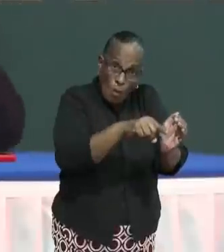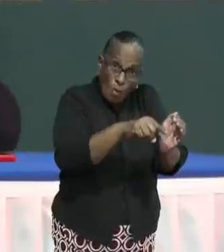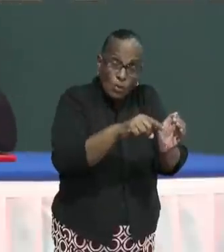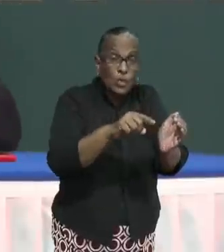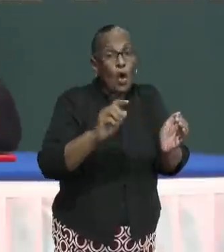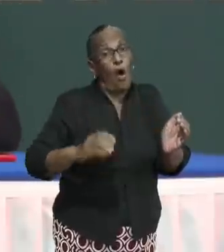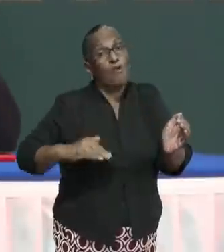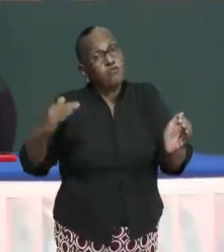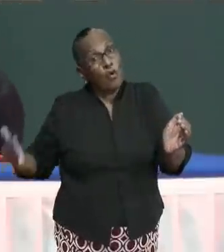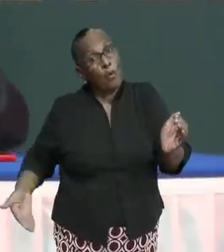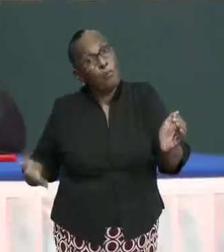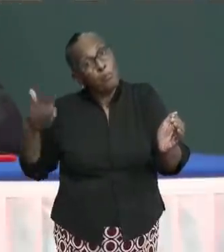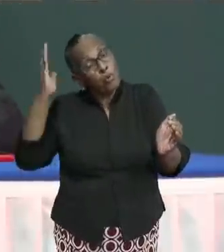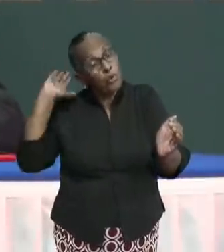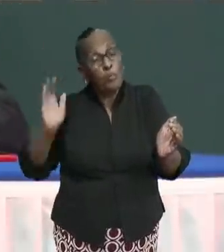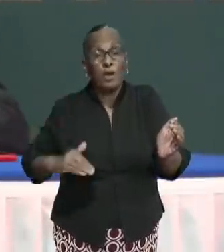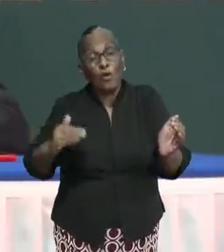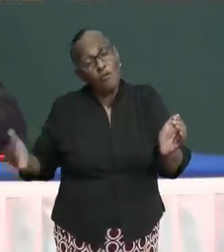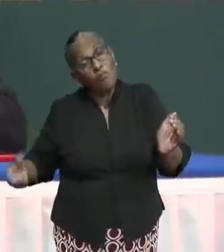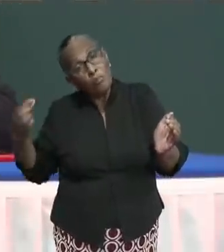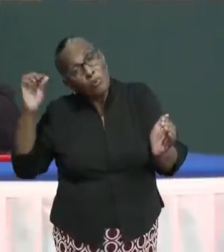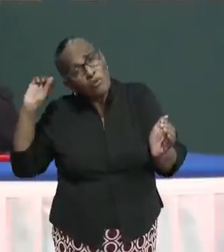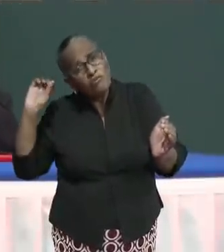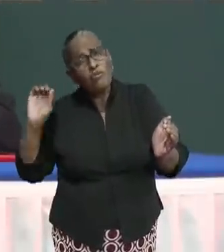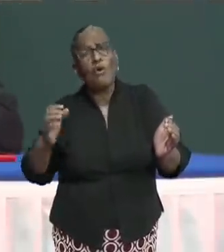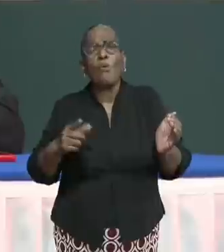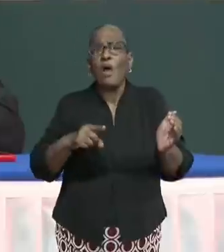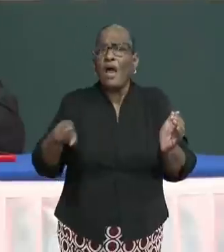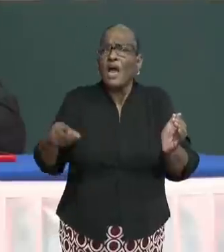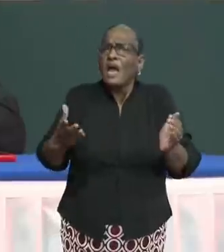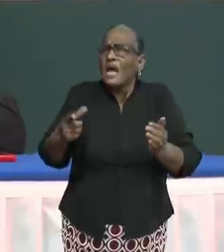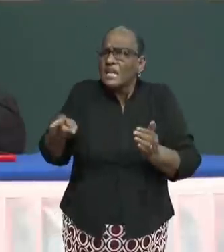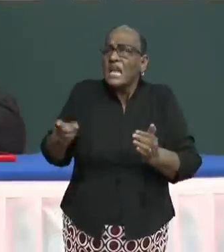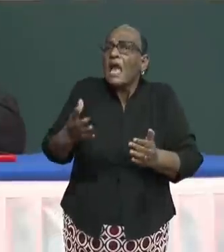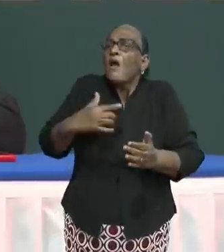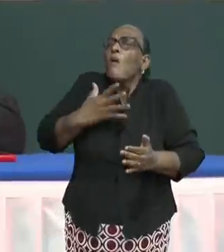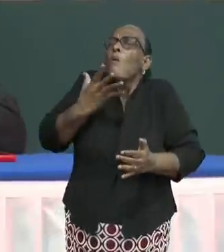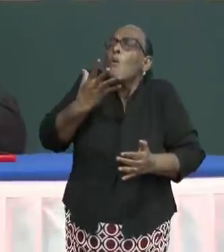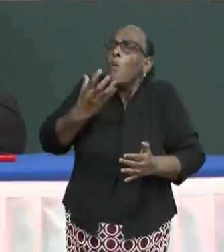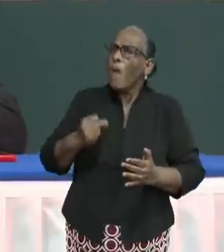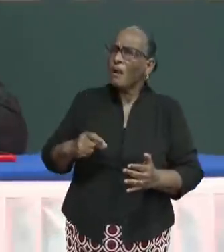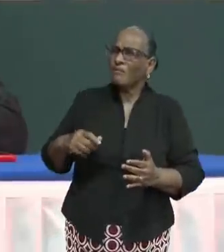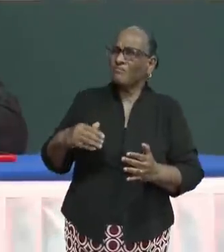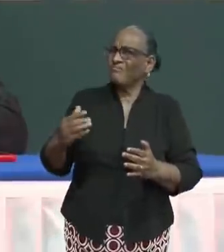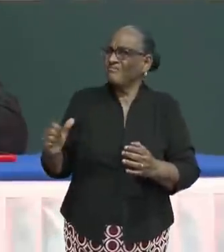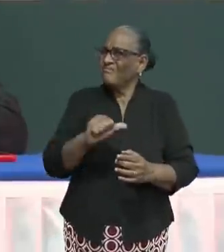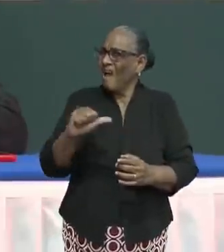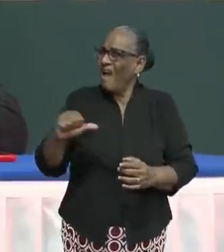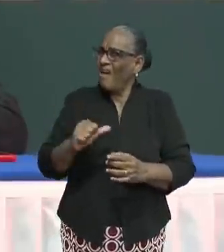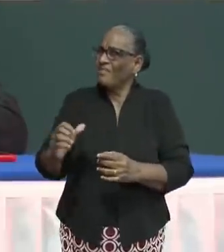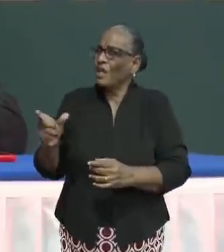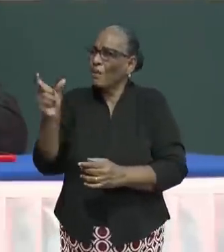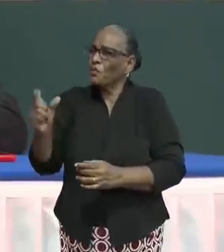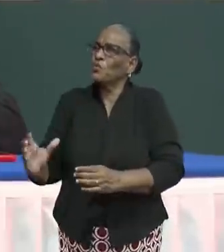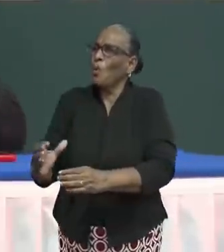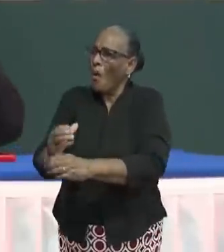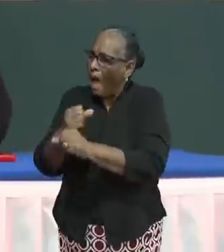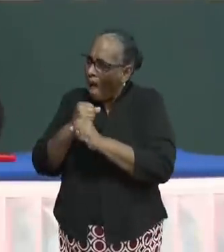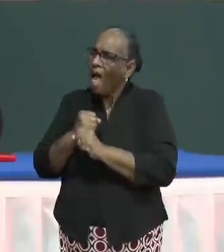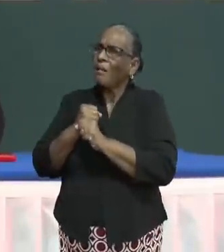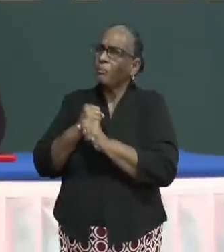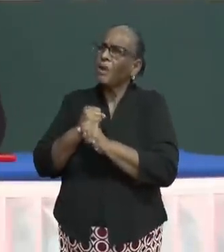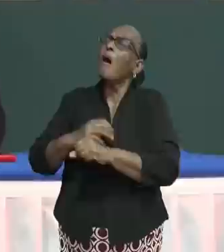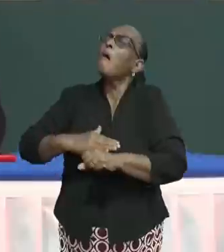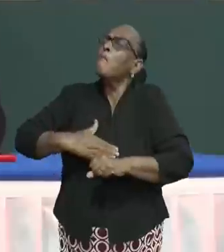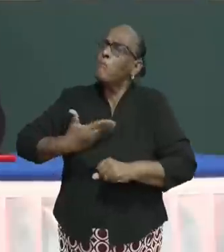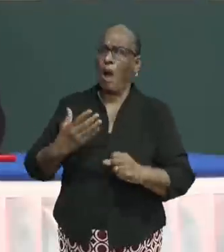sociaal behoorgen en je hebt zo sma je mag de informatie voor sma ID